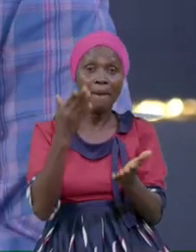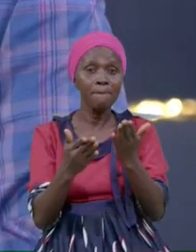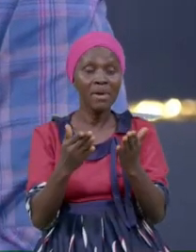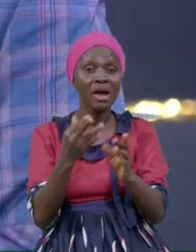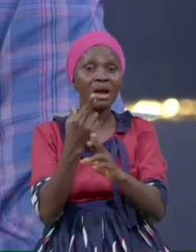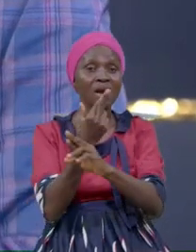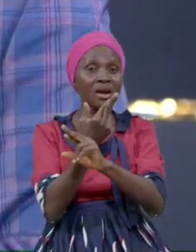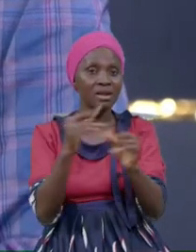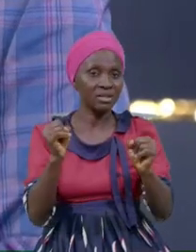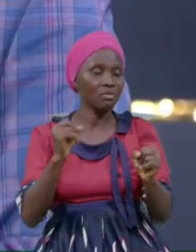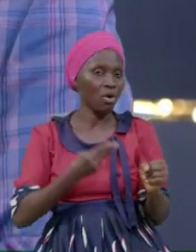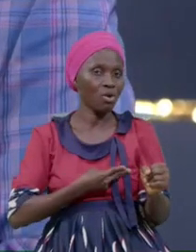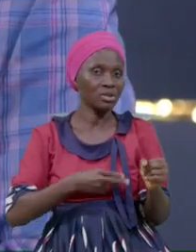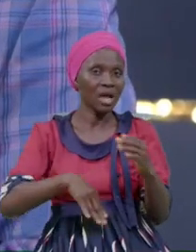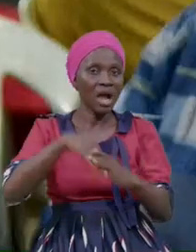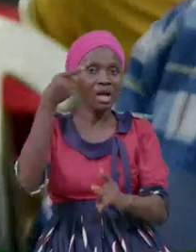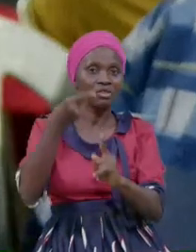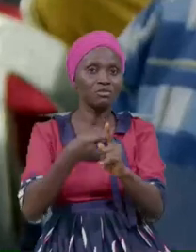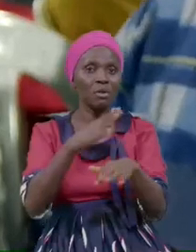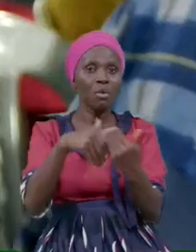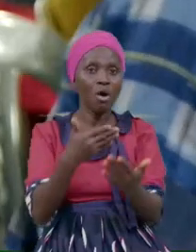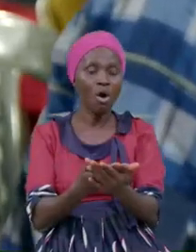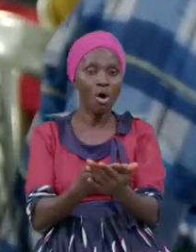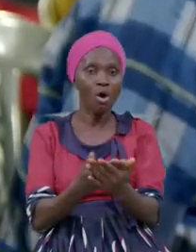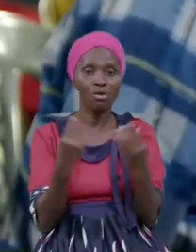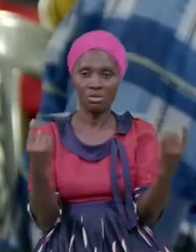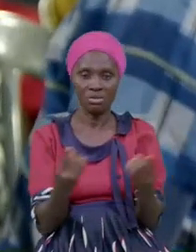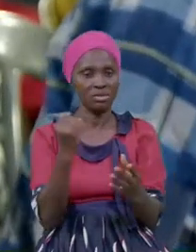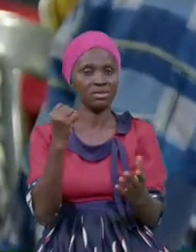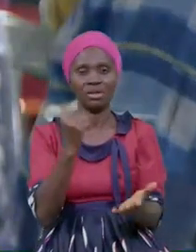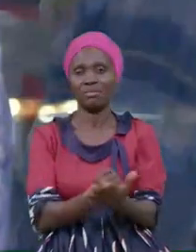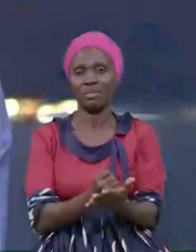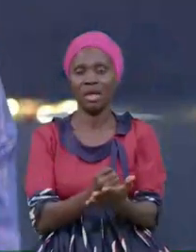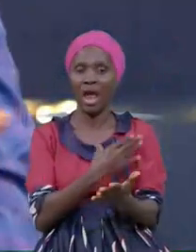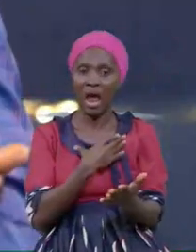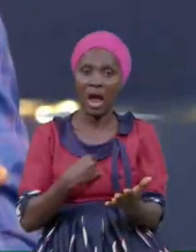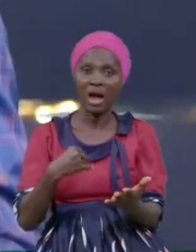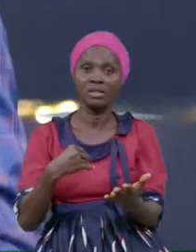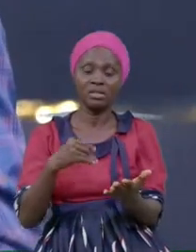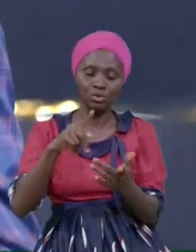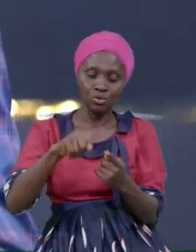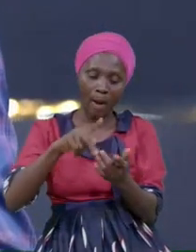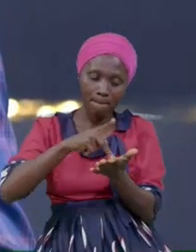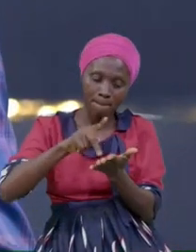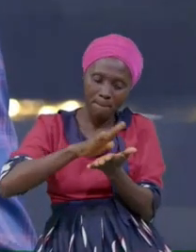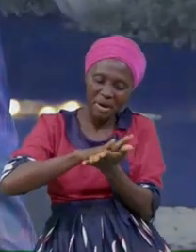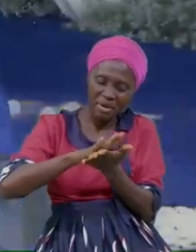toute iniquité. Amen. Et de se faire